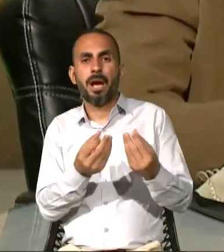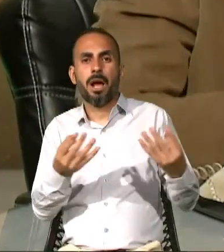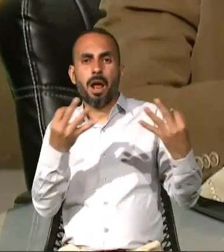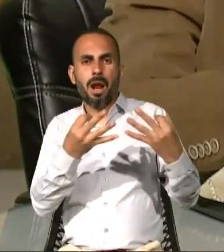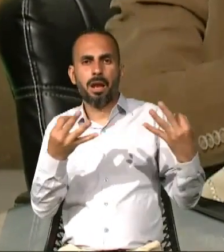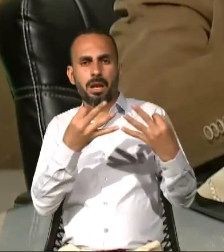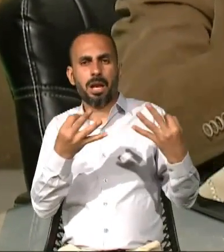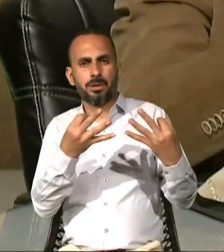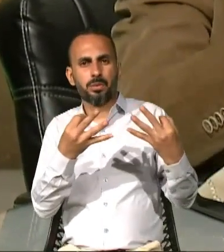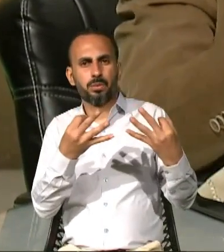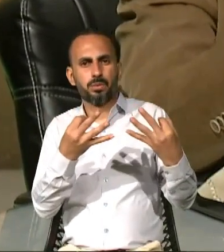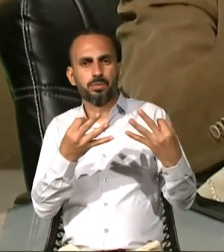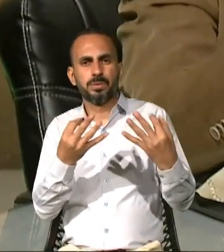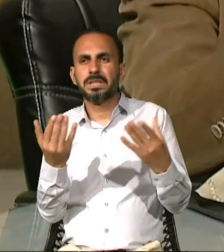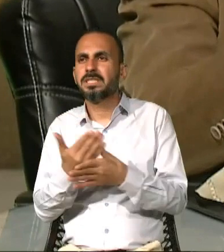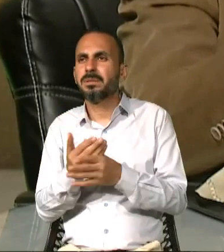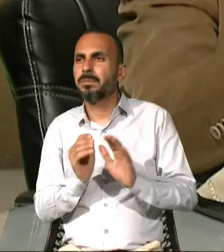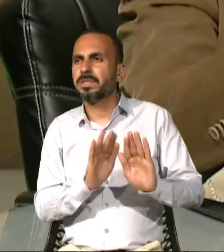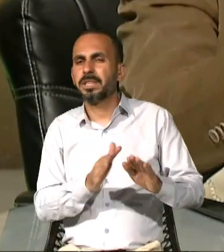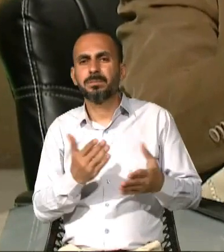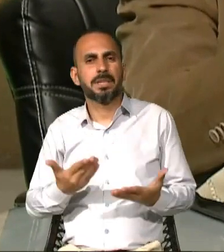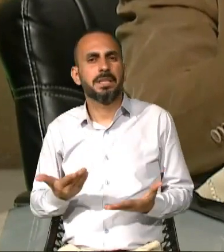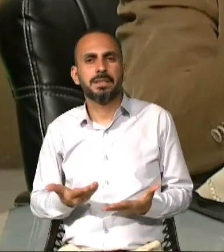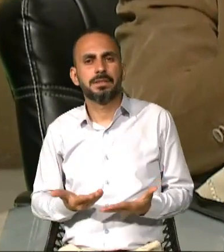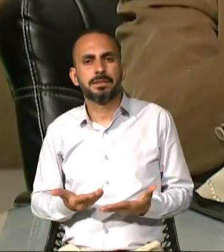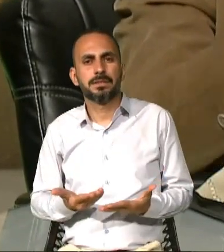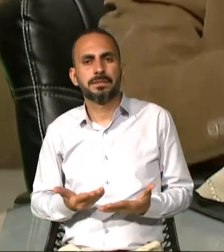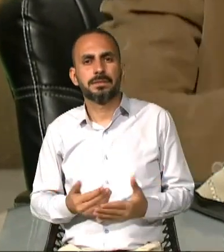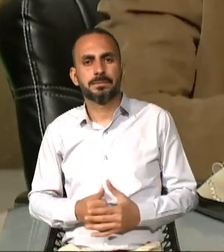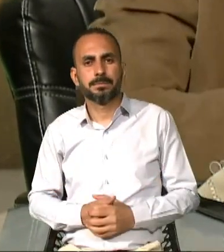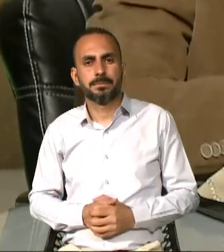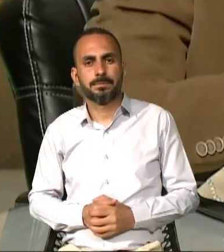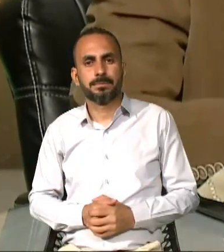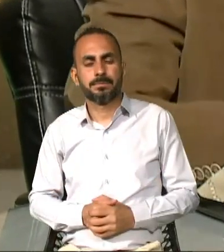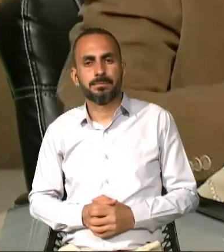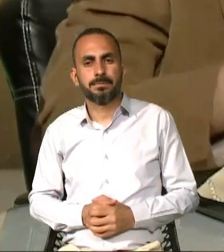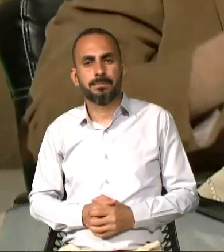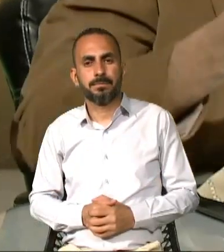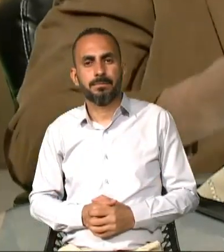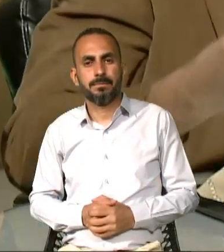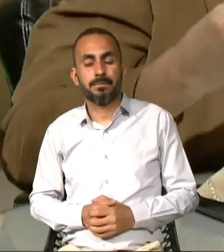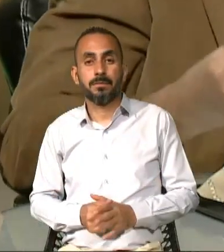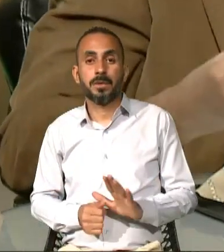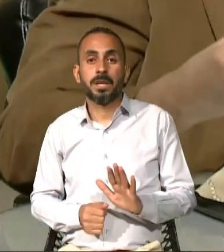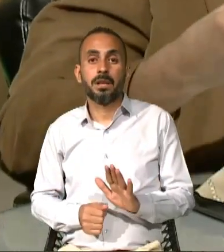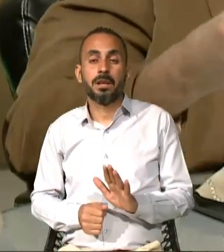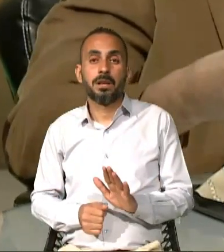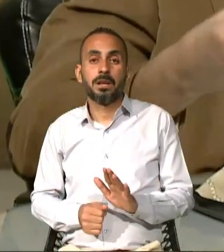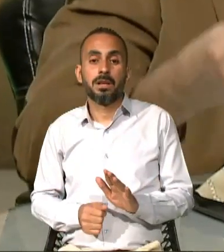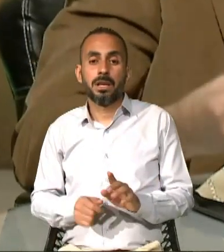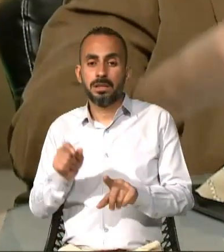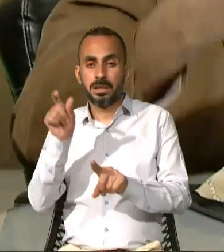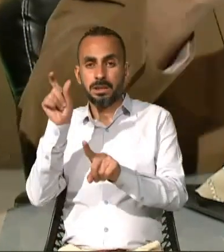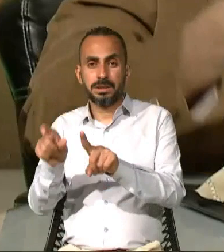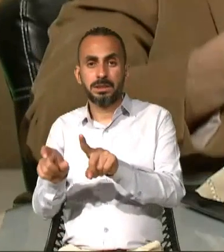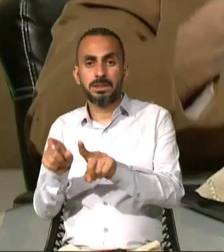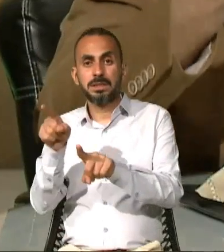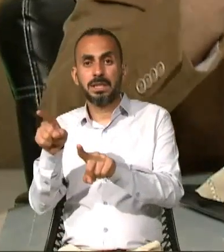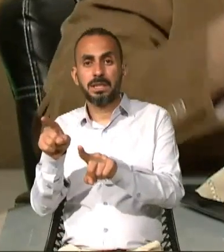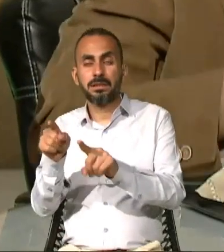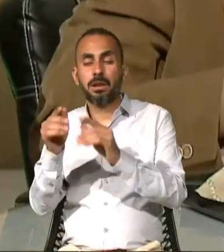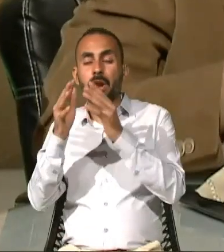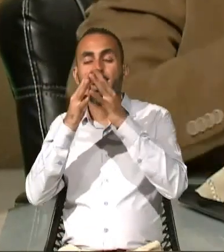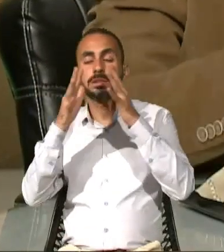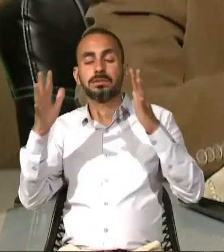آيات علشان العميقة المشاهد العزيز يتوه معي، بس ببساطة هذا الرجل العظيم حبقوق وجد